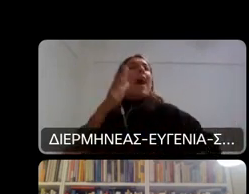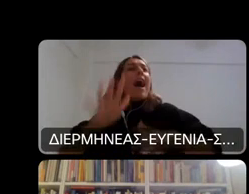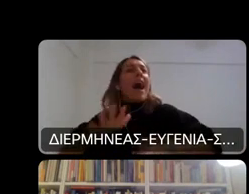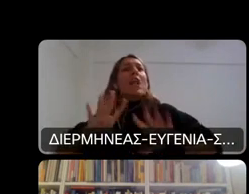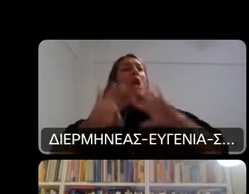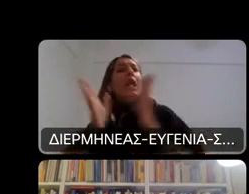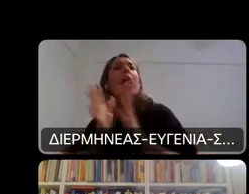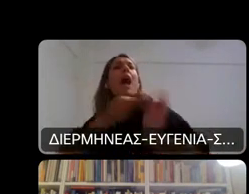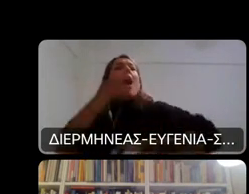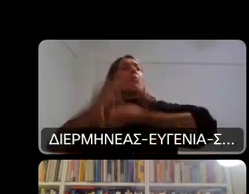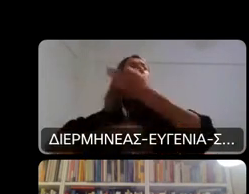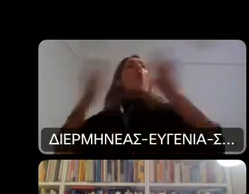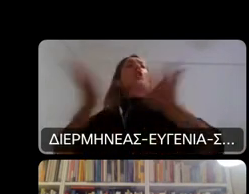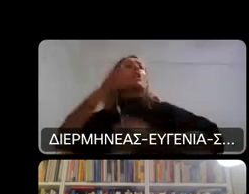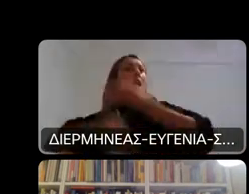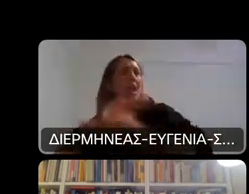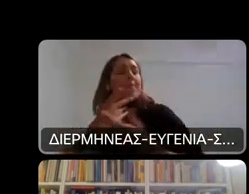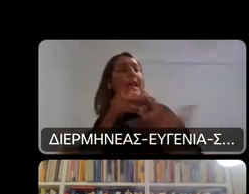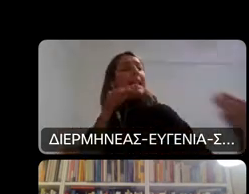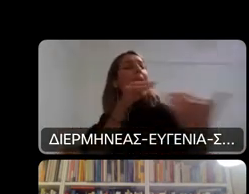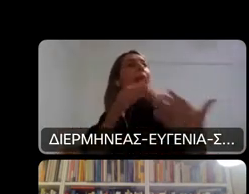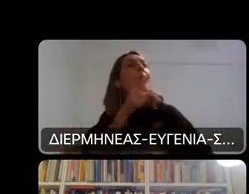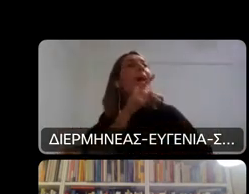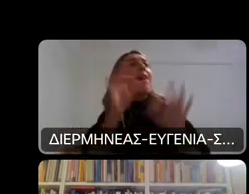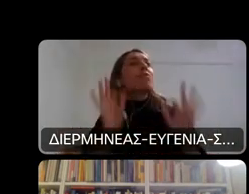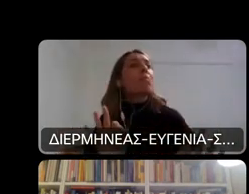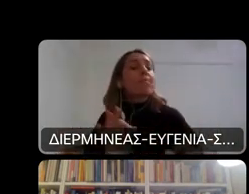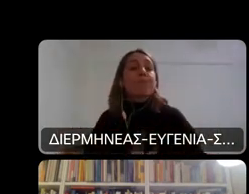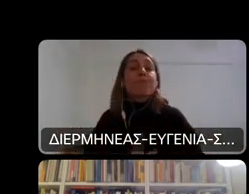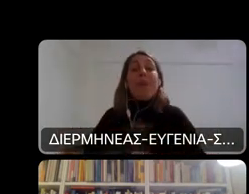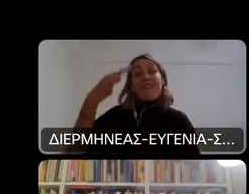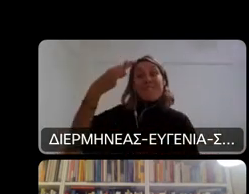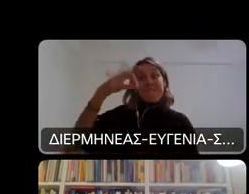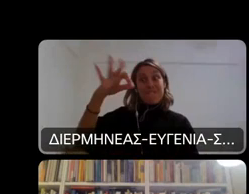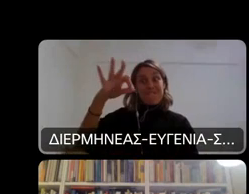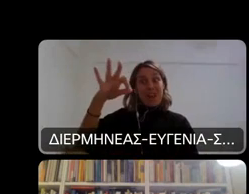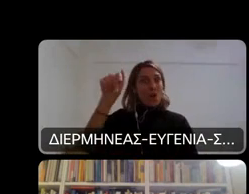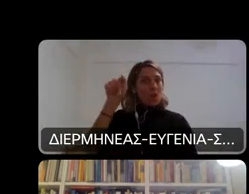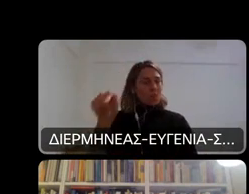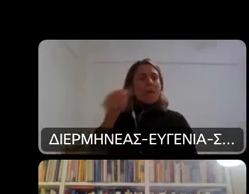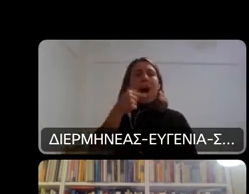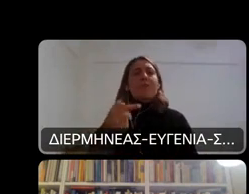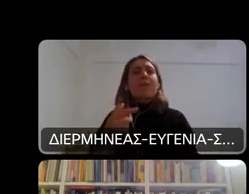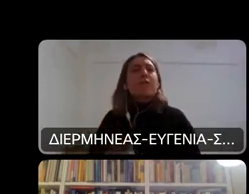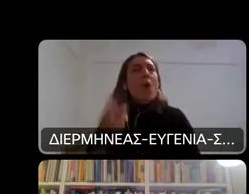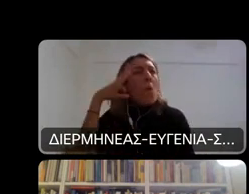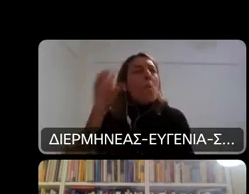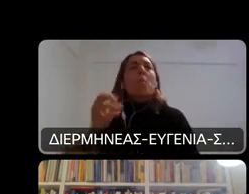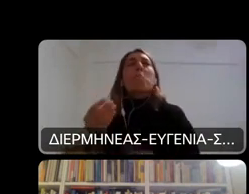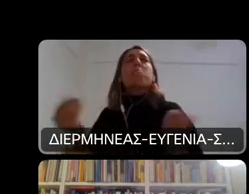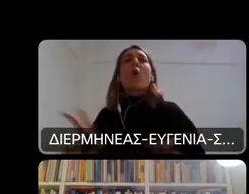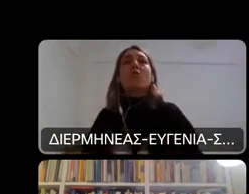και της διεπίδρασης. Τέλος, το φύλο εκλαμβάνεται ως απόρρια συγκεκριμένων